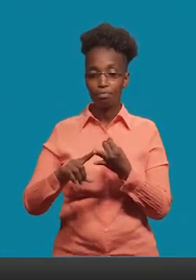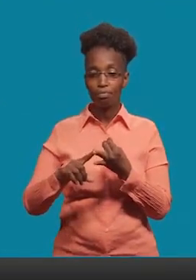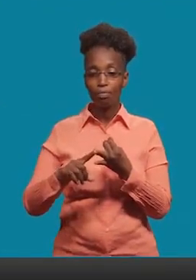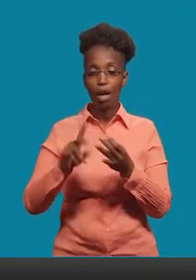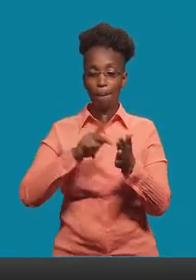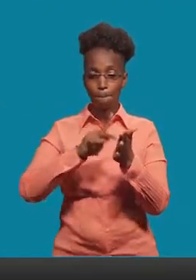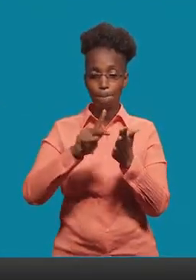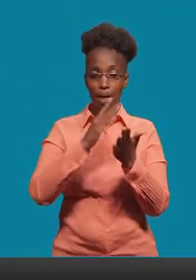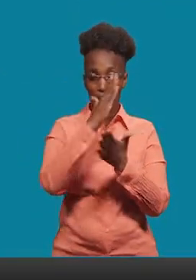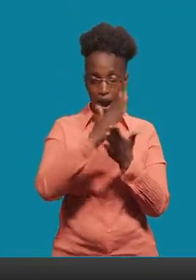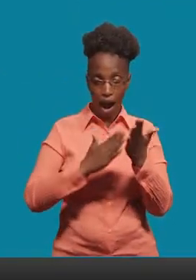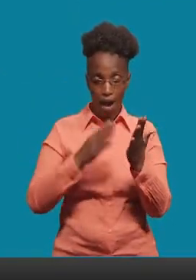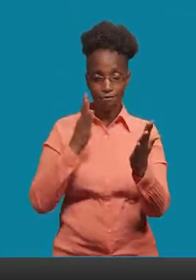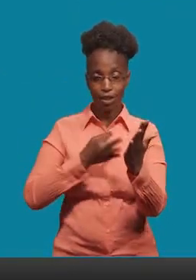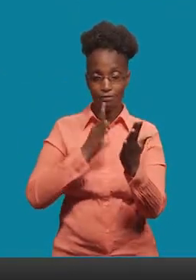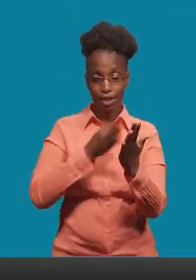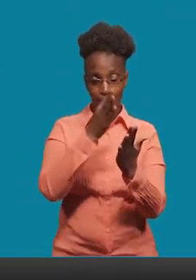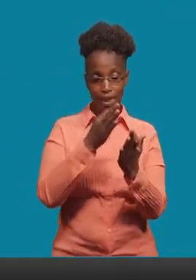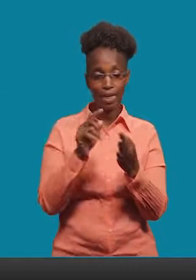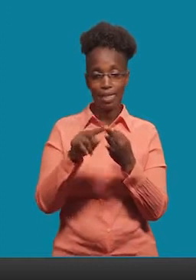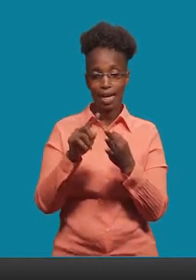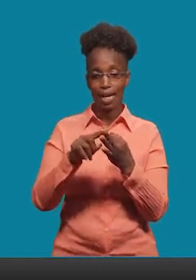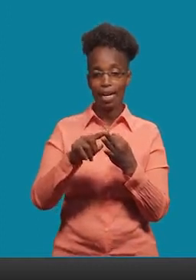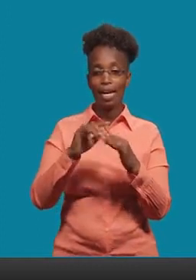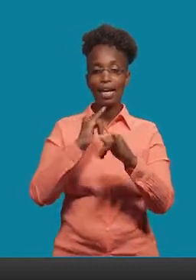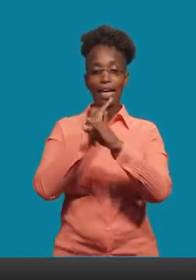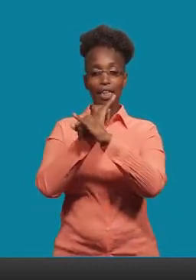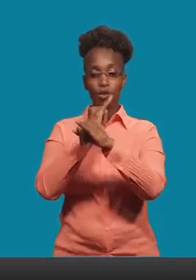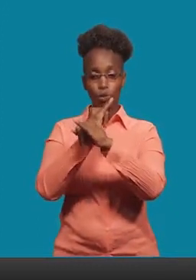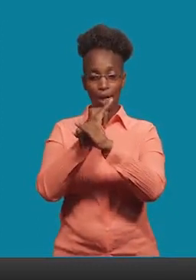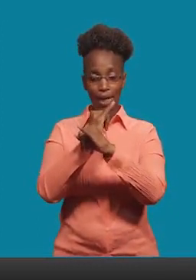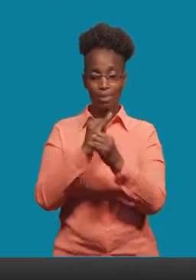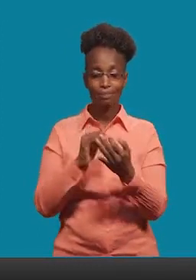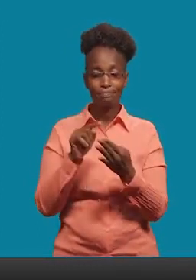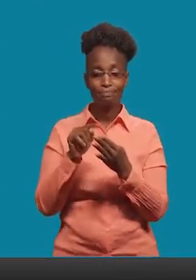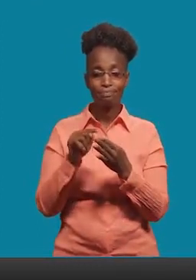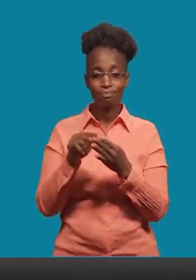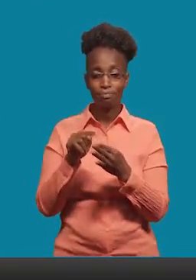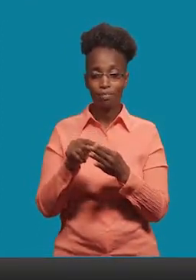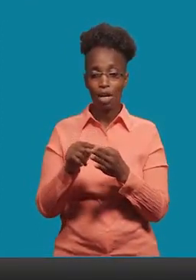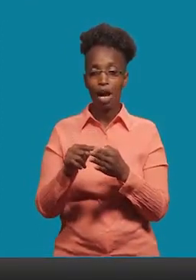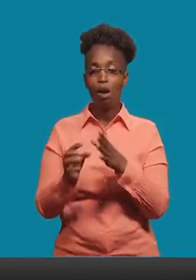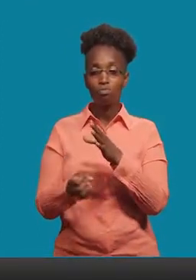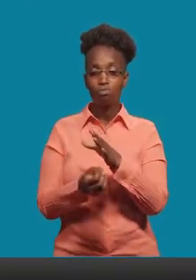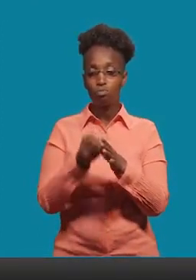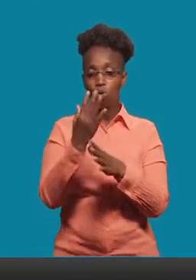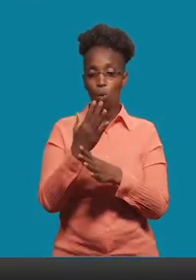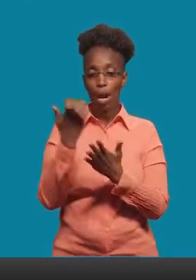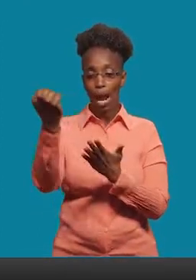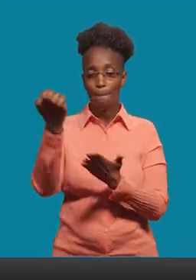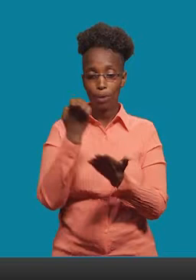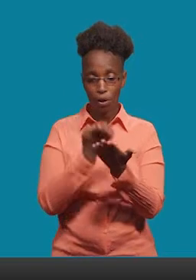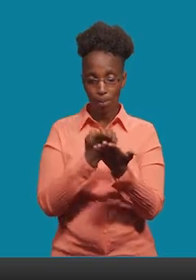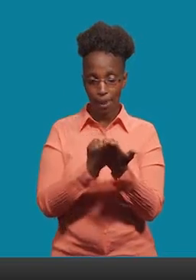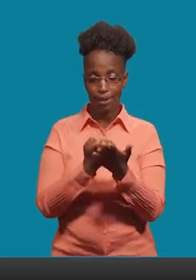ya subsidy ya fertilizer, tulikuwa na mpango ya universal health coverage, tulikuwa na mpango ya kuzalisha ajira ya